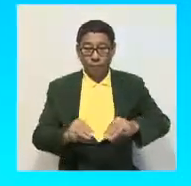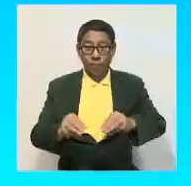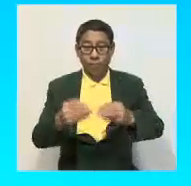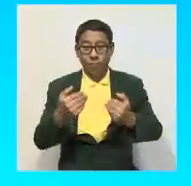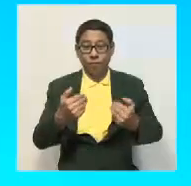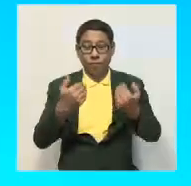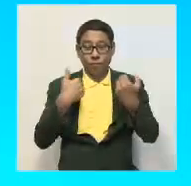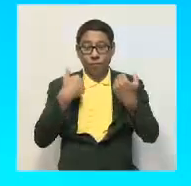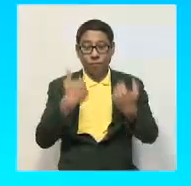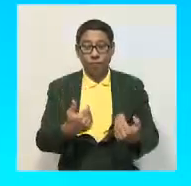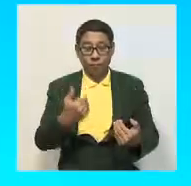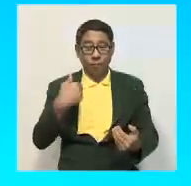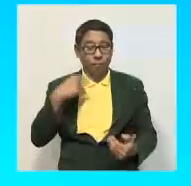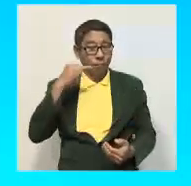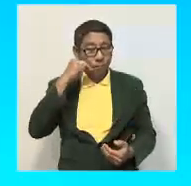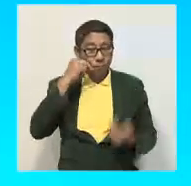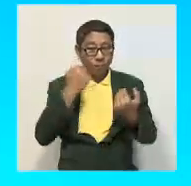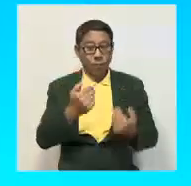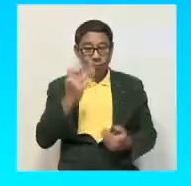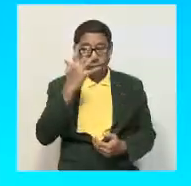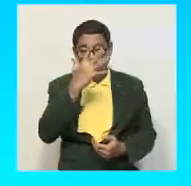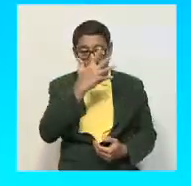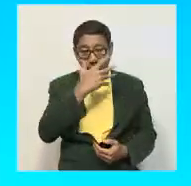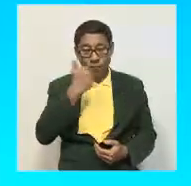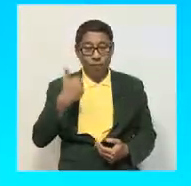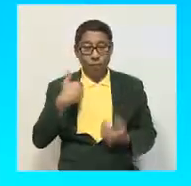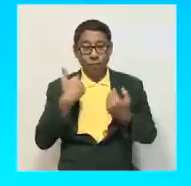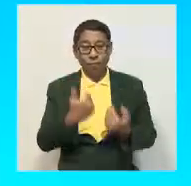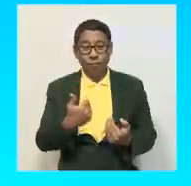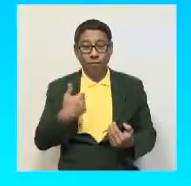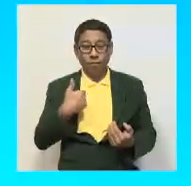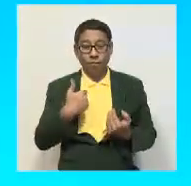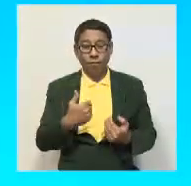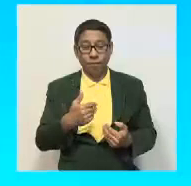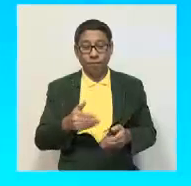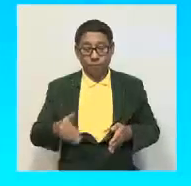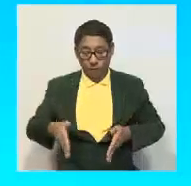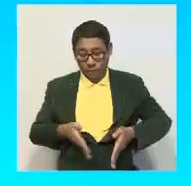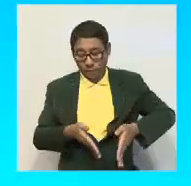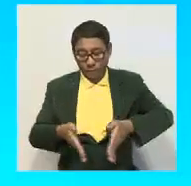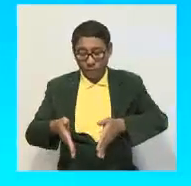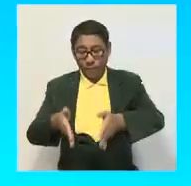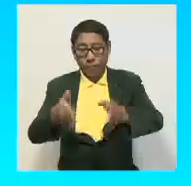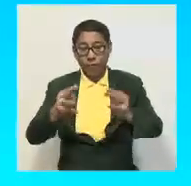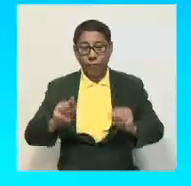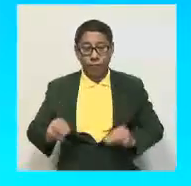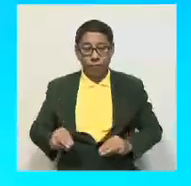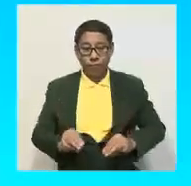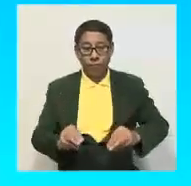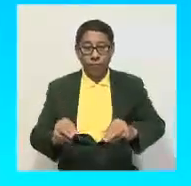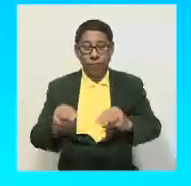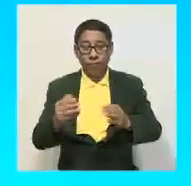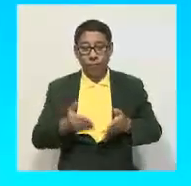จนถึงท่าน้ำวัดโบสถ์ชนะมารอย่างสวยสดงดงามเลยค่ะคุณผู้ชมตลอดสองฝั่งแม่น้ำนะคะที่ท่า